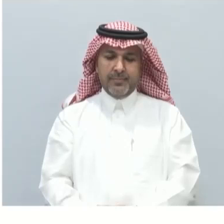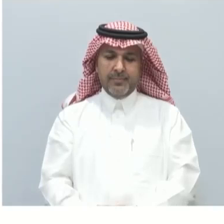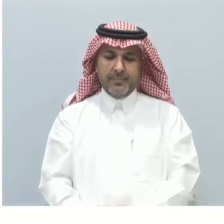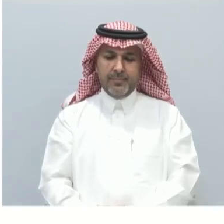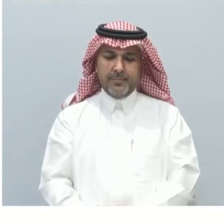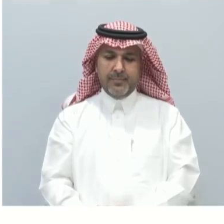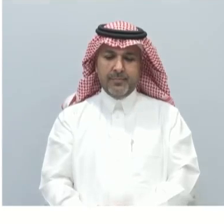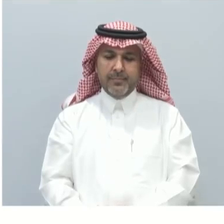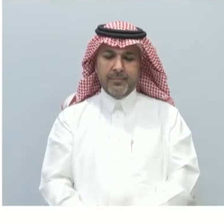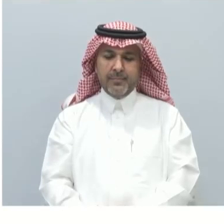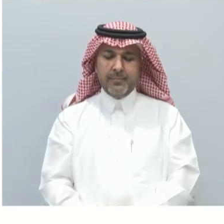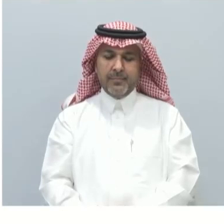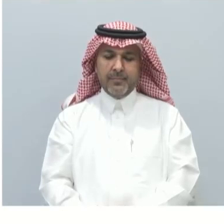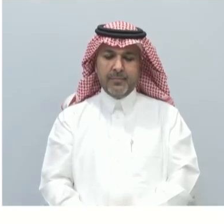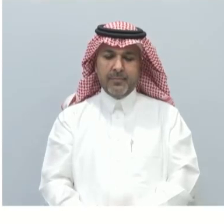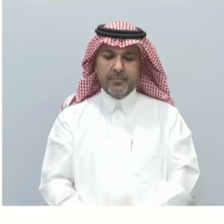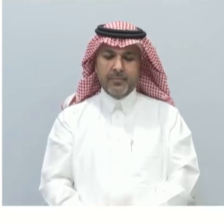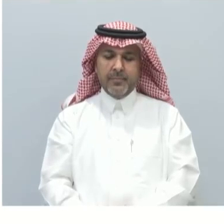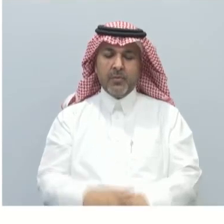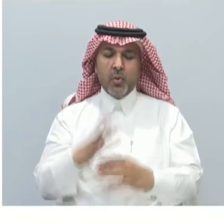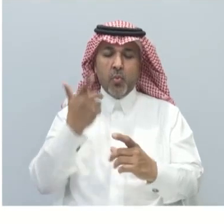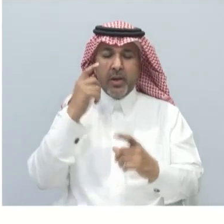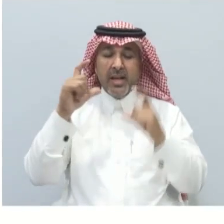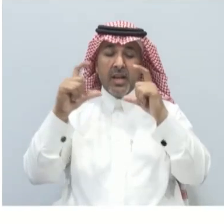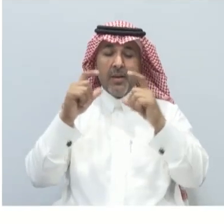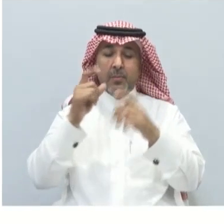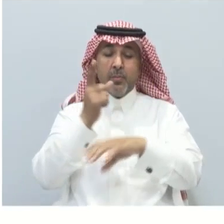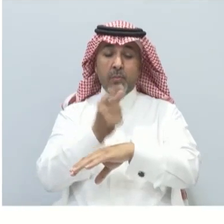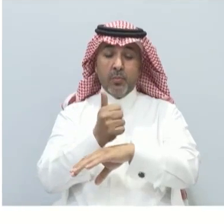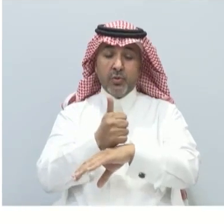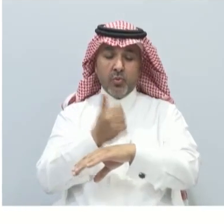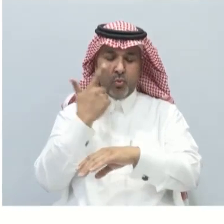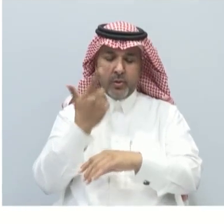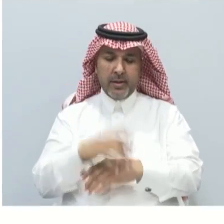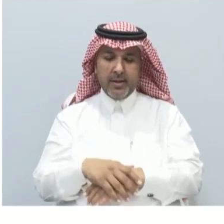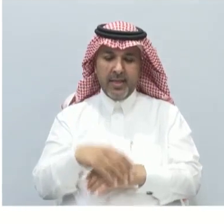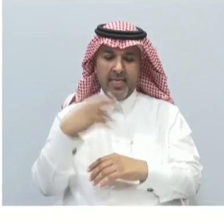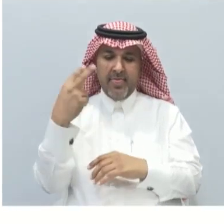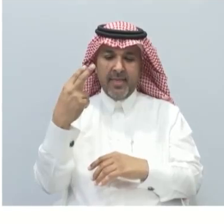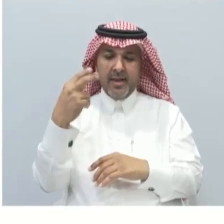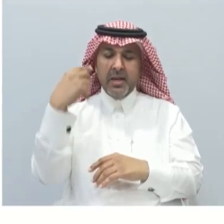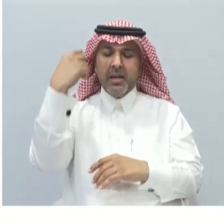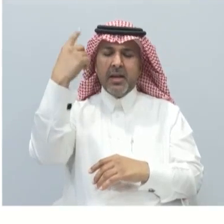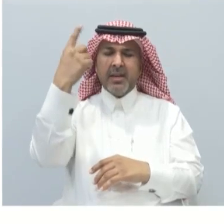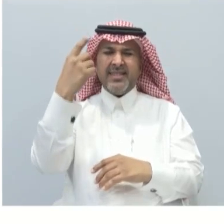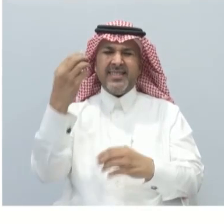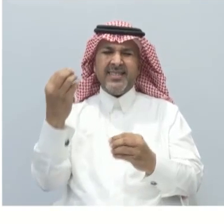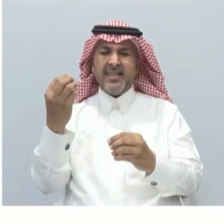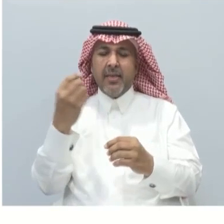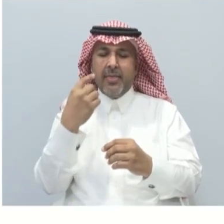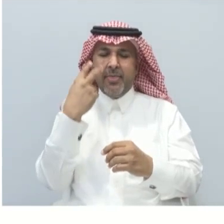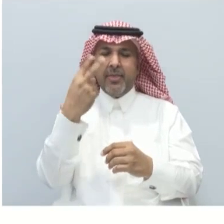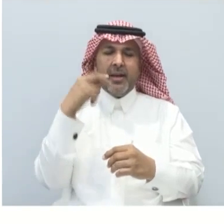الام الداله الام هي اثنين اس اكس ودخل عليها موجب واحد داخل